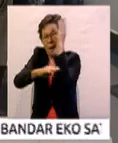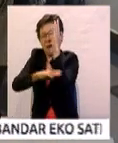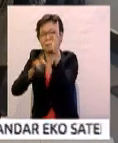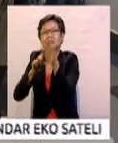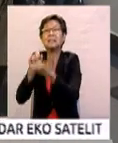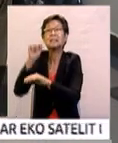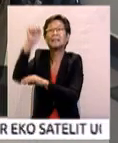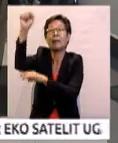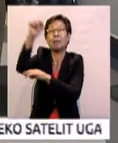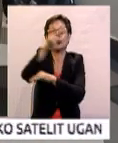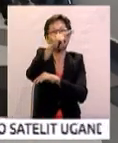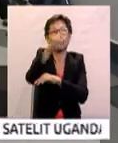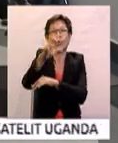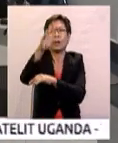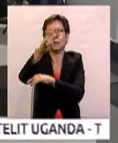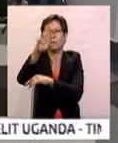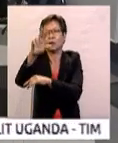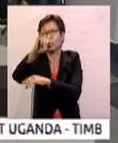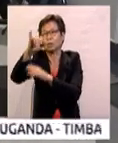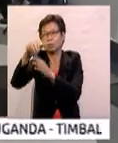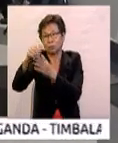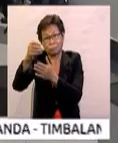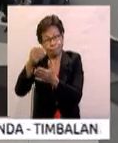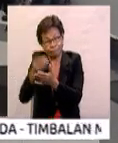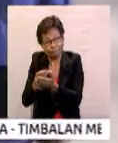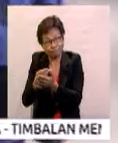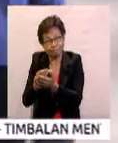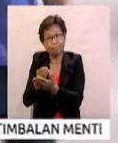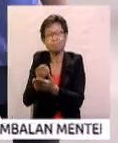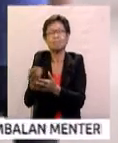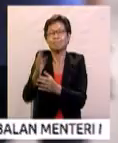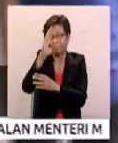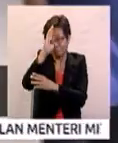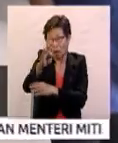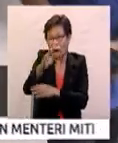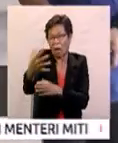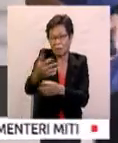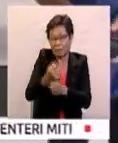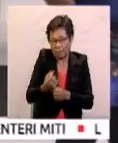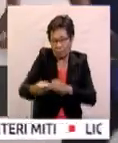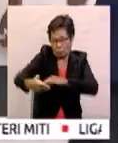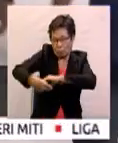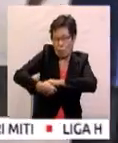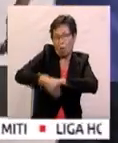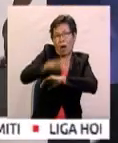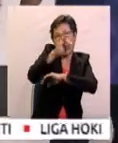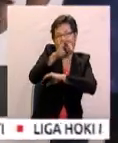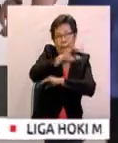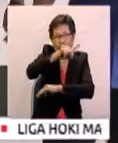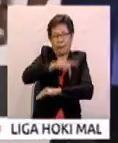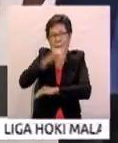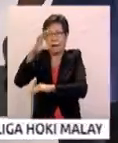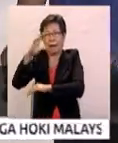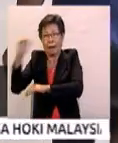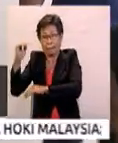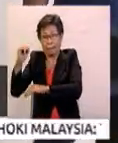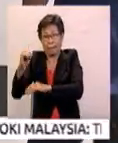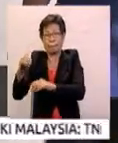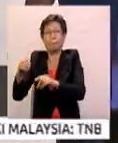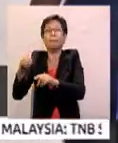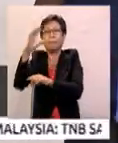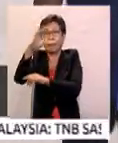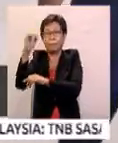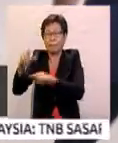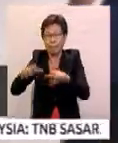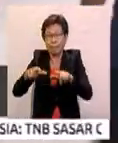Sabah berjumlah RM263 juta. Dia didakwa memperoleh rasuah daripada 8 pemilik syarikat konsesi balak